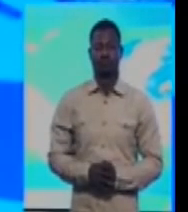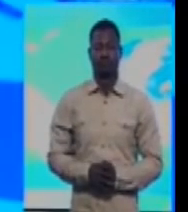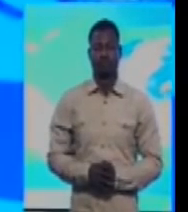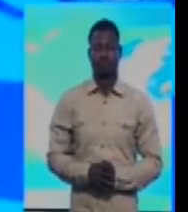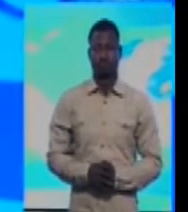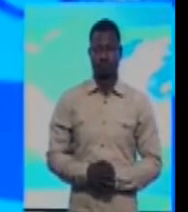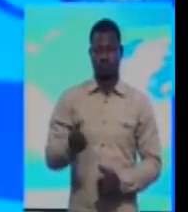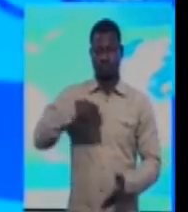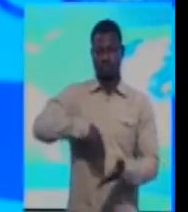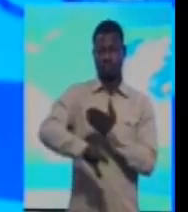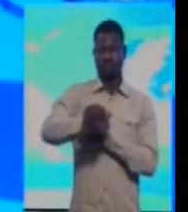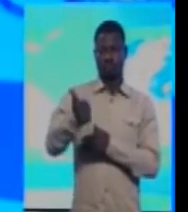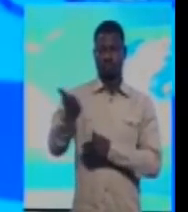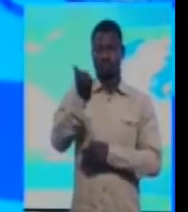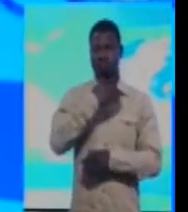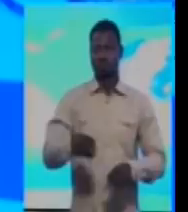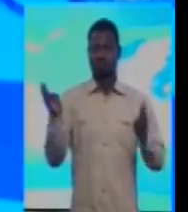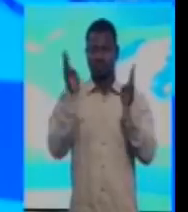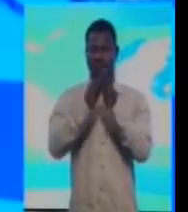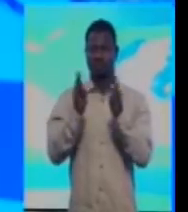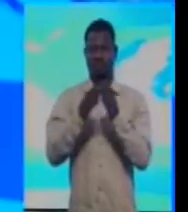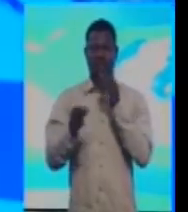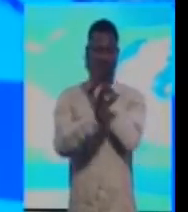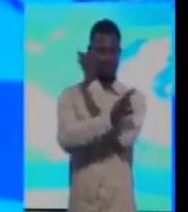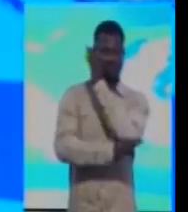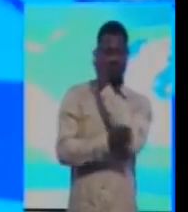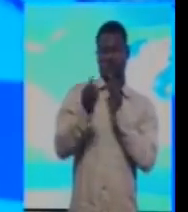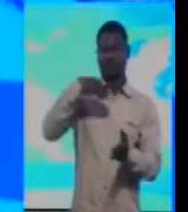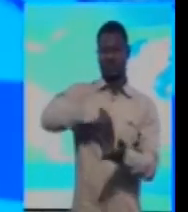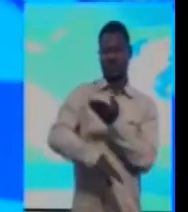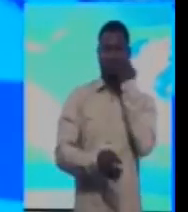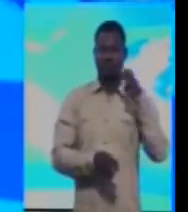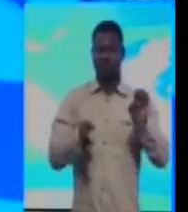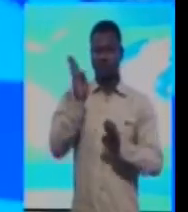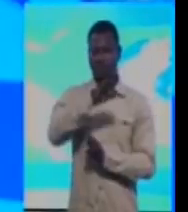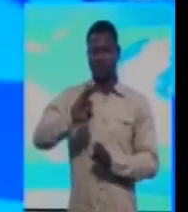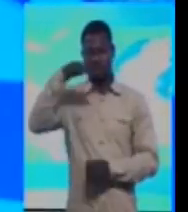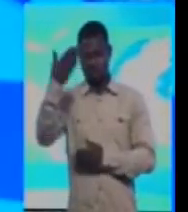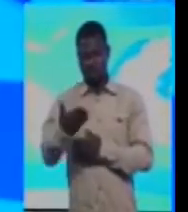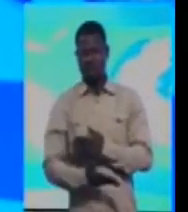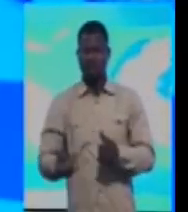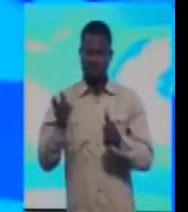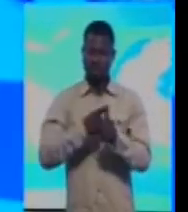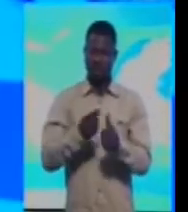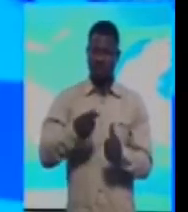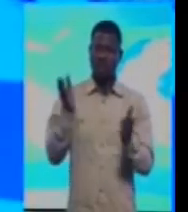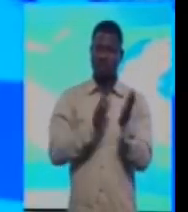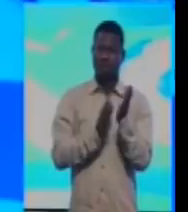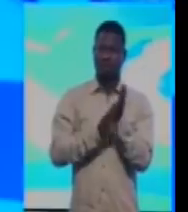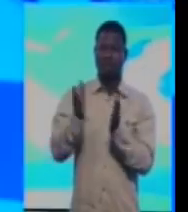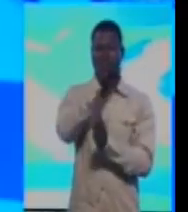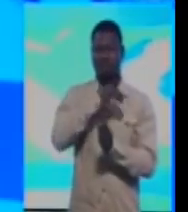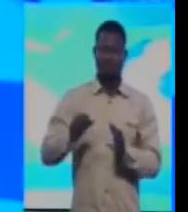Dans un autre volet, la ville de Fada, dans l'est du Burkina, accueille sa toute première école privée